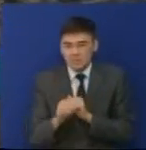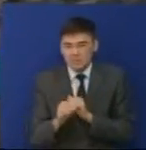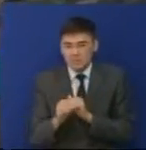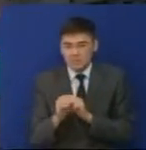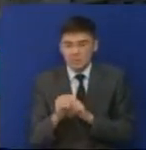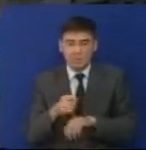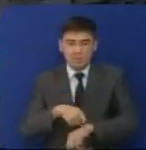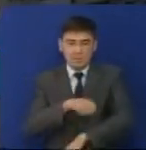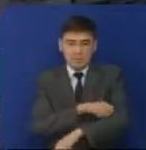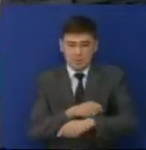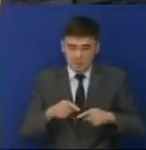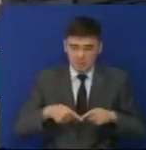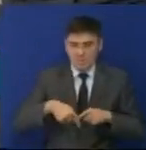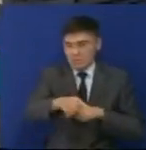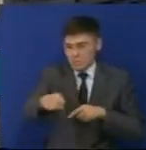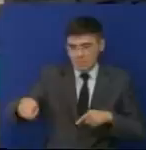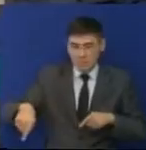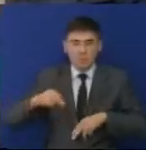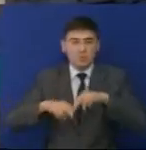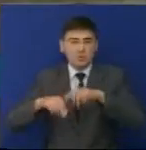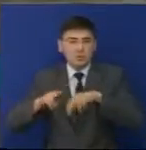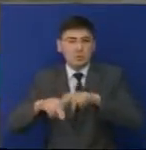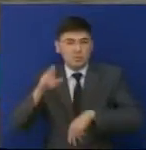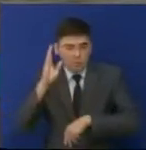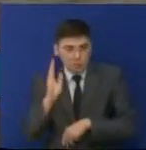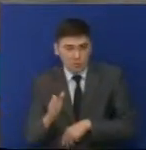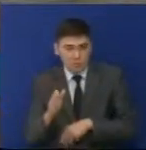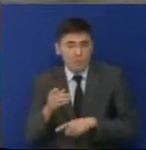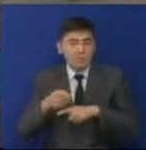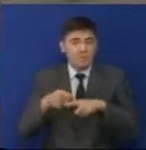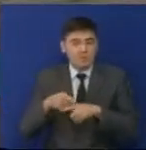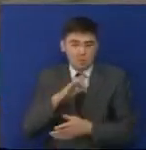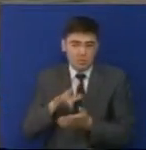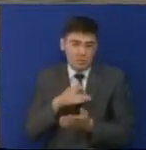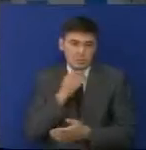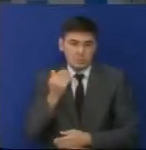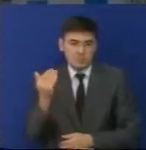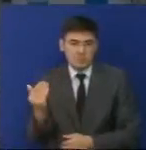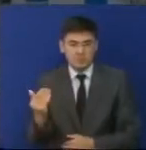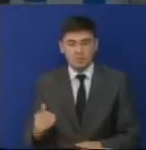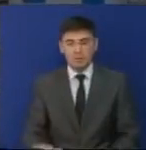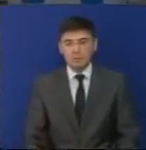бастау жоспарлануда. Оның тең жартысы Семейде іске аспақ. Эльмира